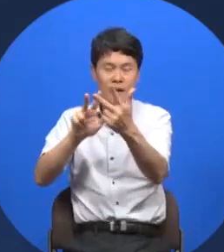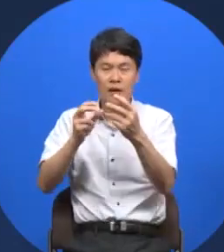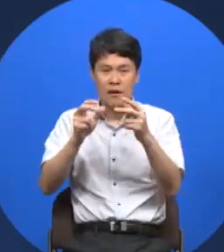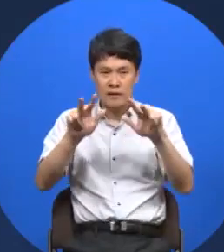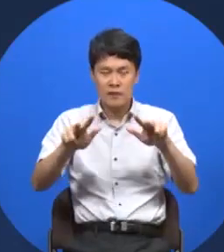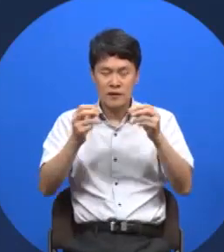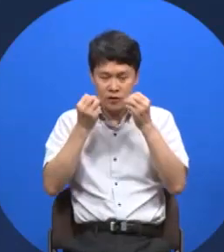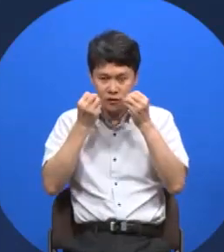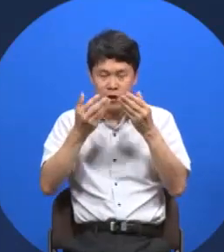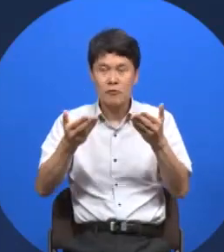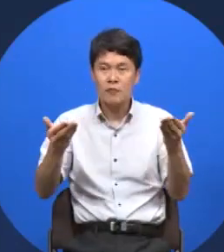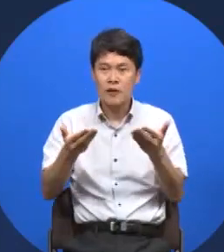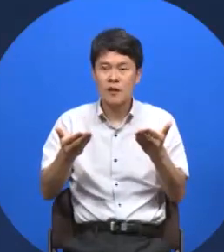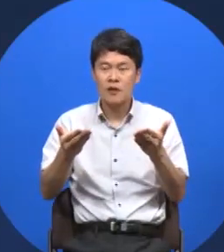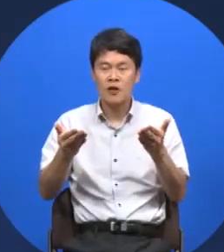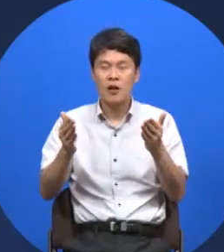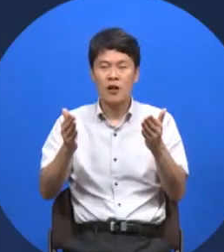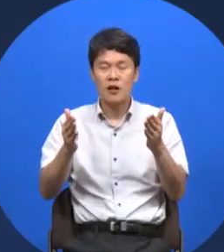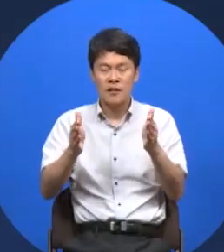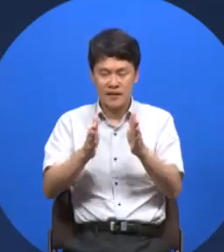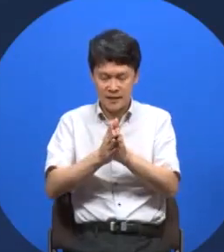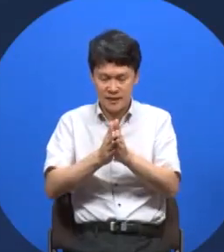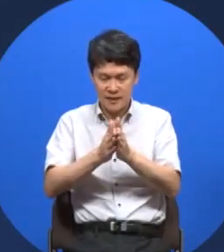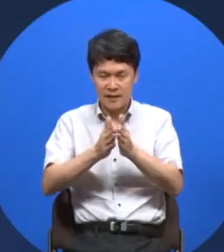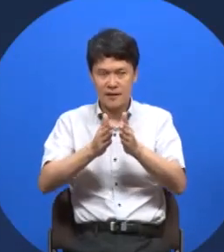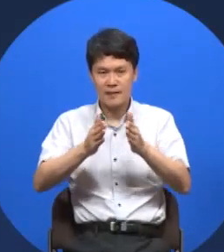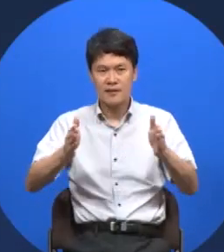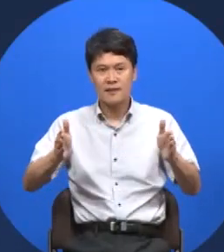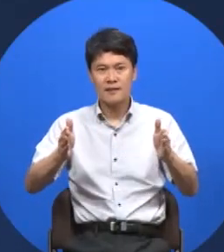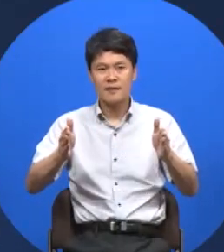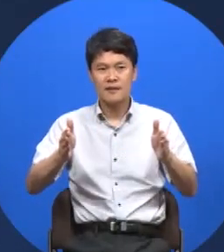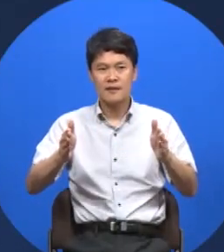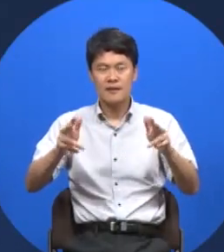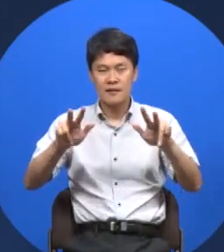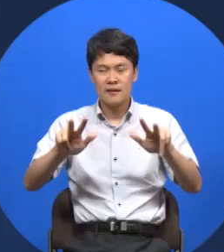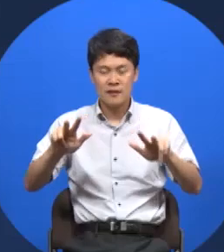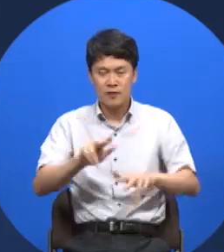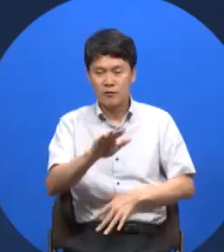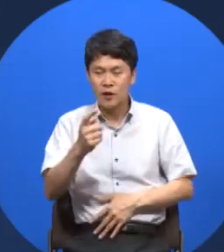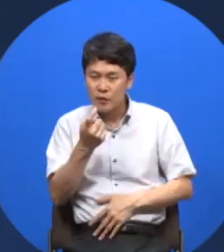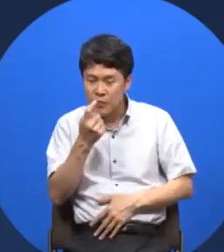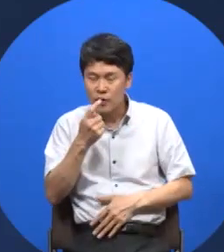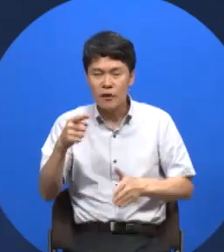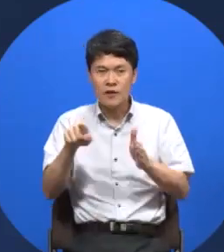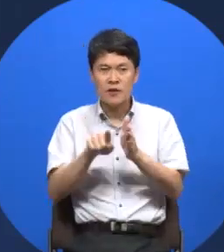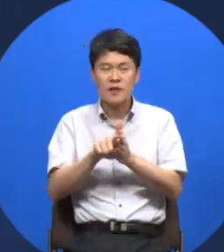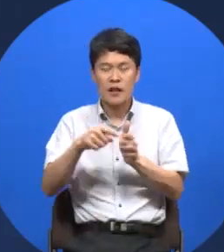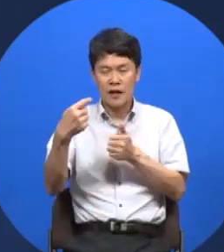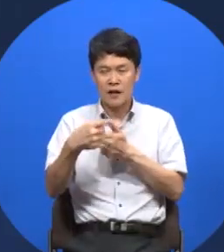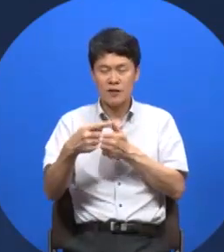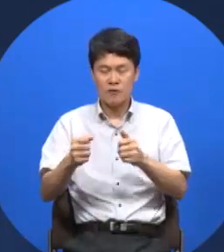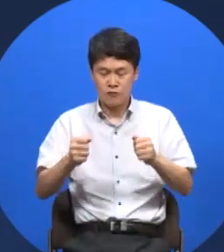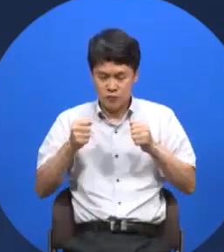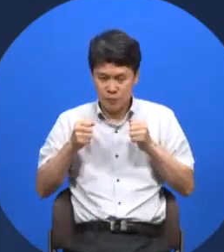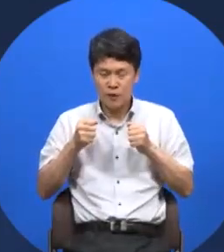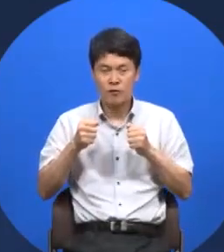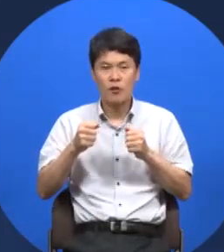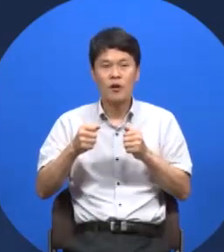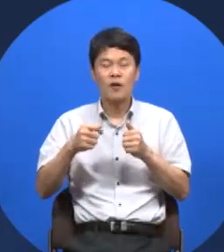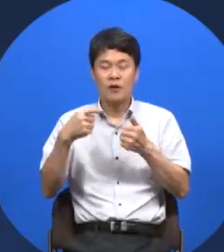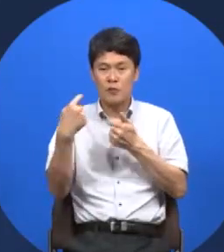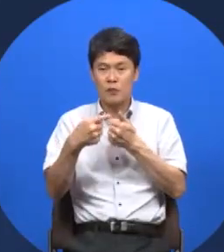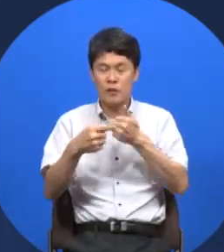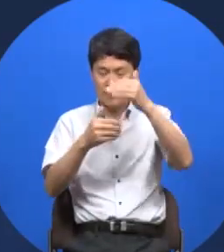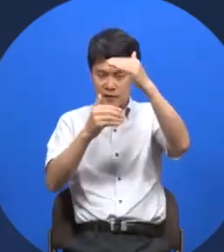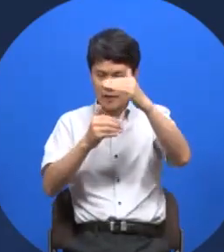새로운 사역을 본격적으로 시작하는, 이제 우리가 배워야 할 신앙의 레슨을 졸업하고 그 레슨을